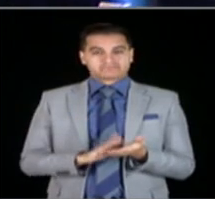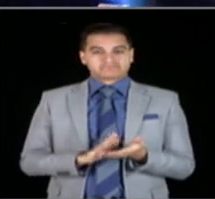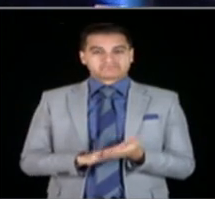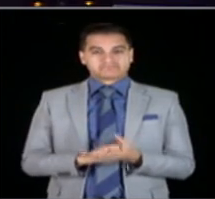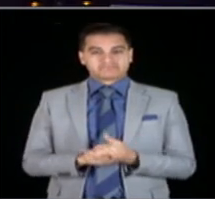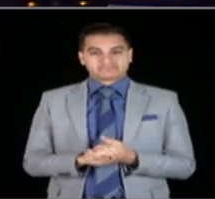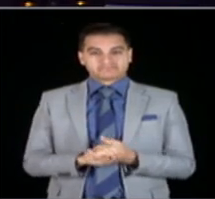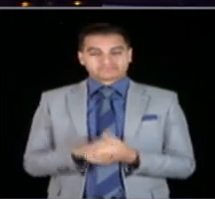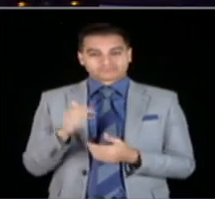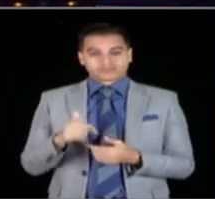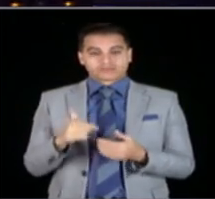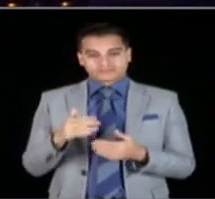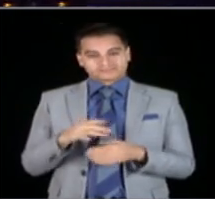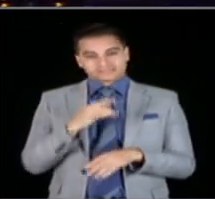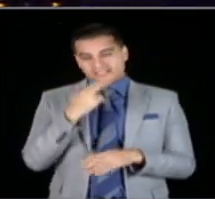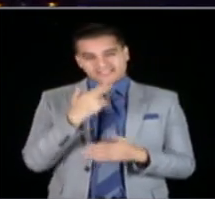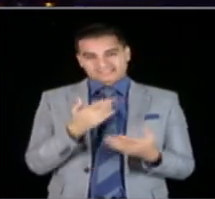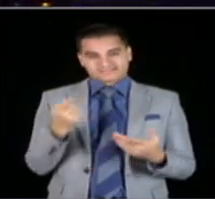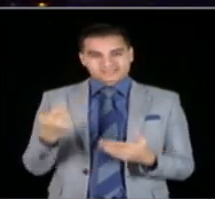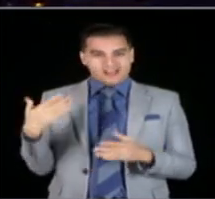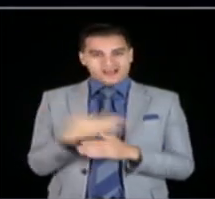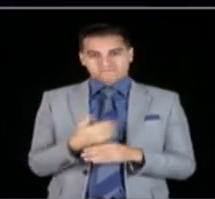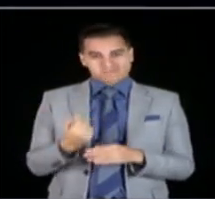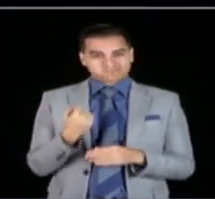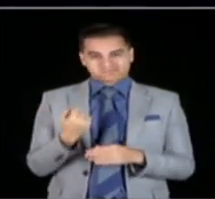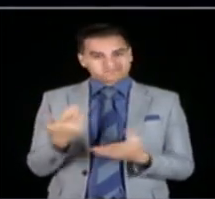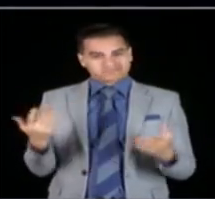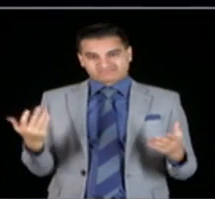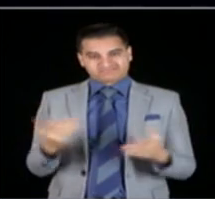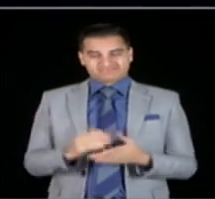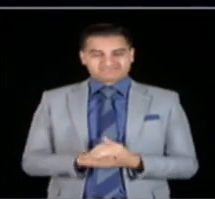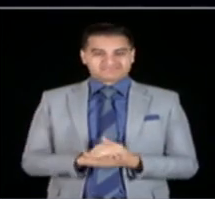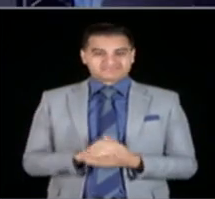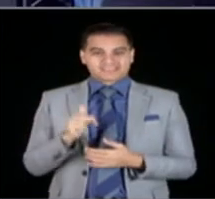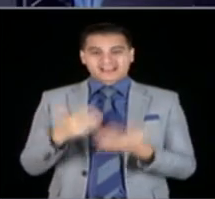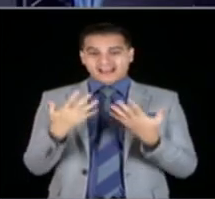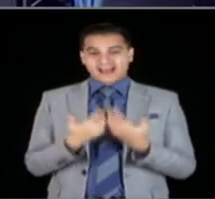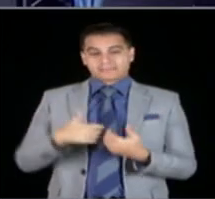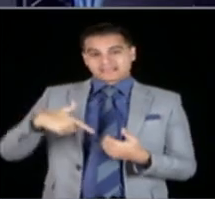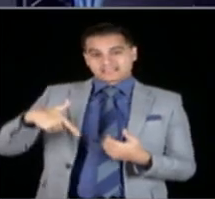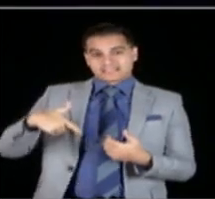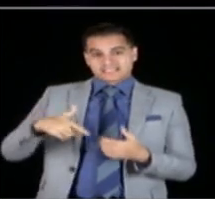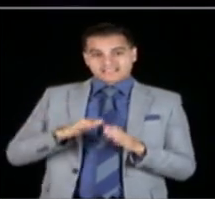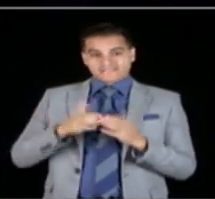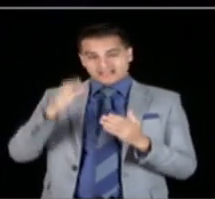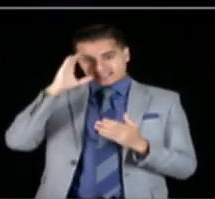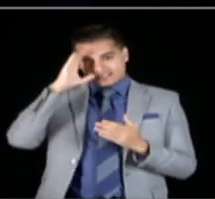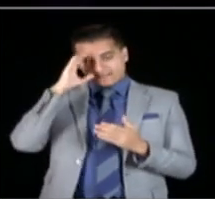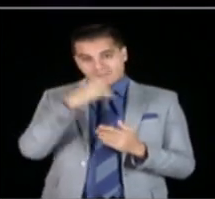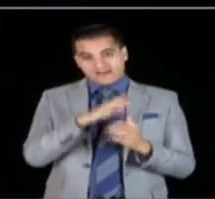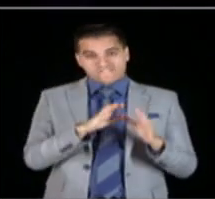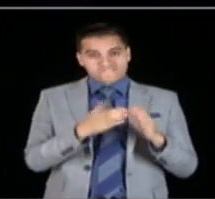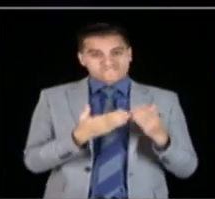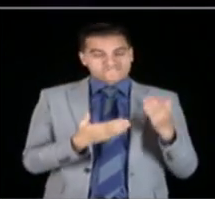هارد لك يا شيماء، ما ادكيش فرصة خالص. 60 الزمالك،